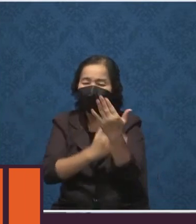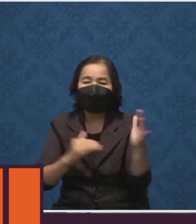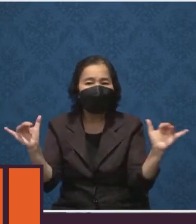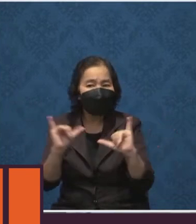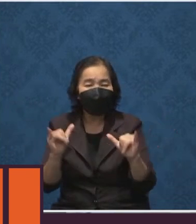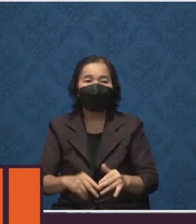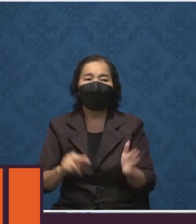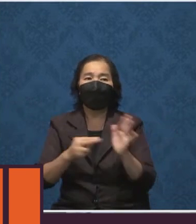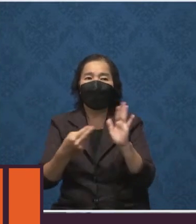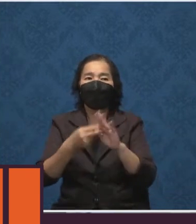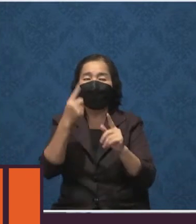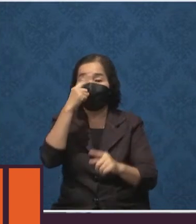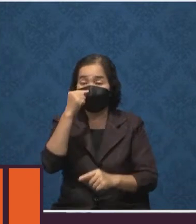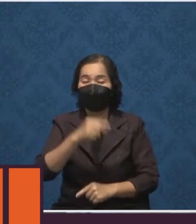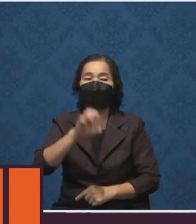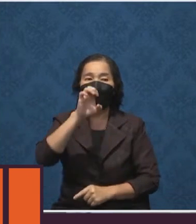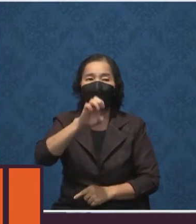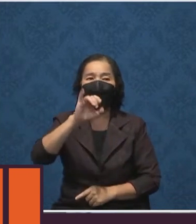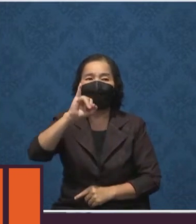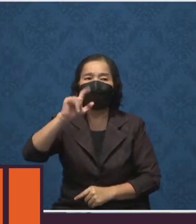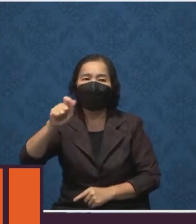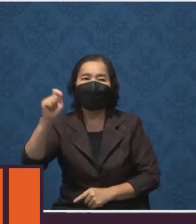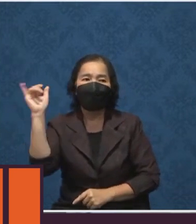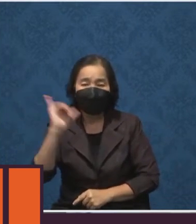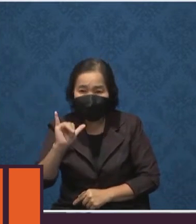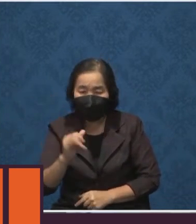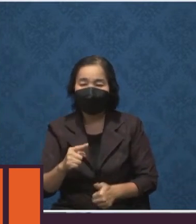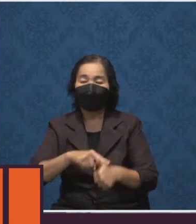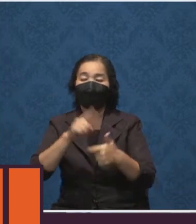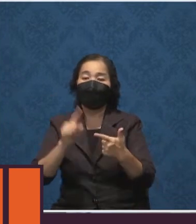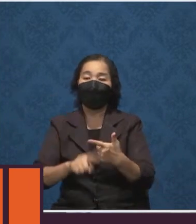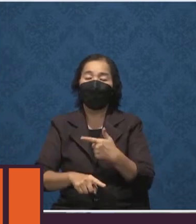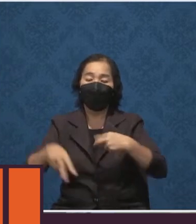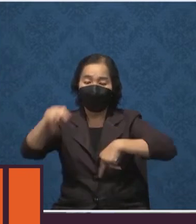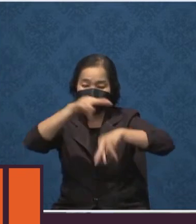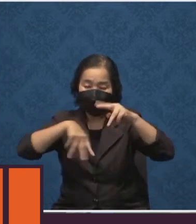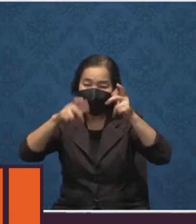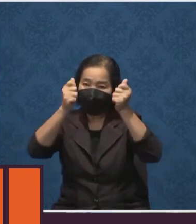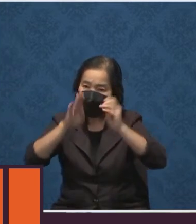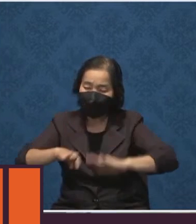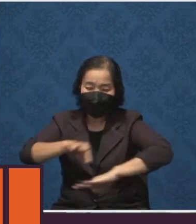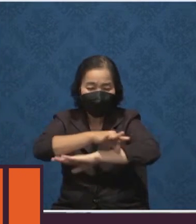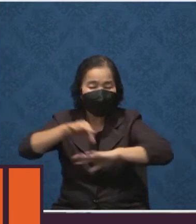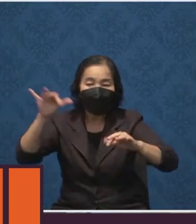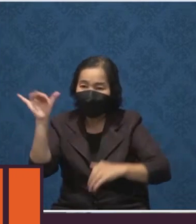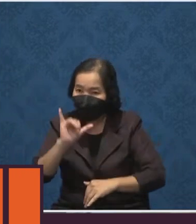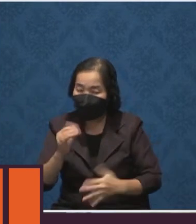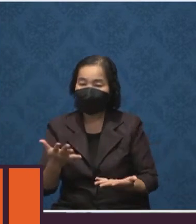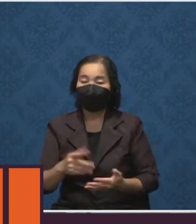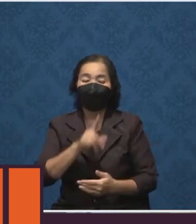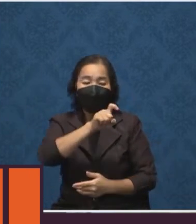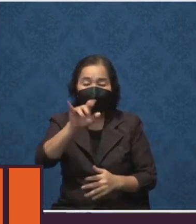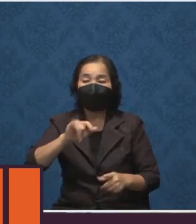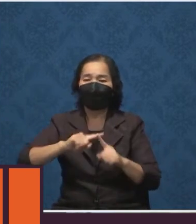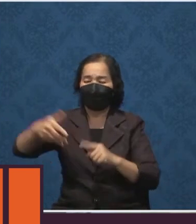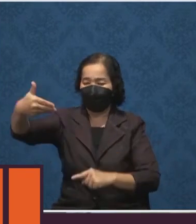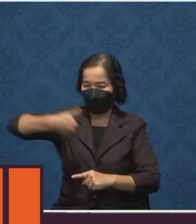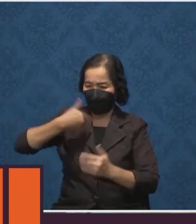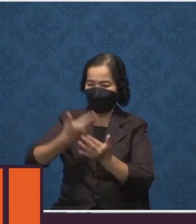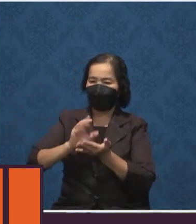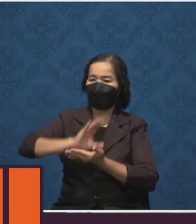EIAกยไมได้ทำสำรวจออกแบบก็ยังไม่ไดทำแต่ของบก่อสรางแล้ว